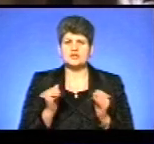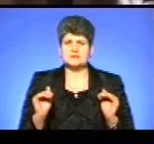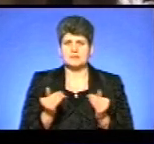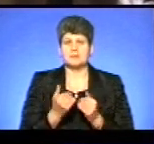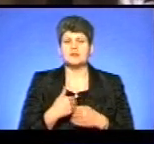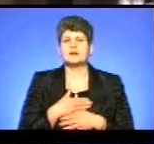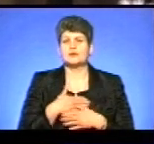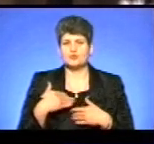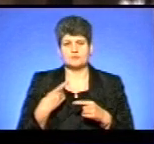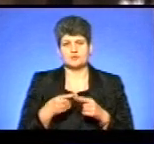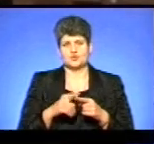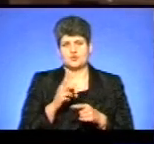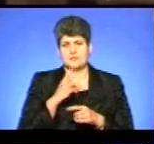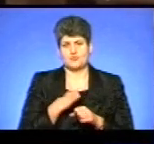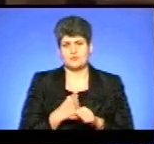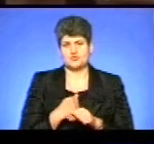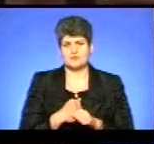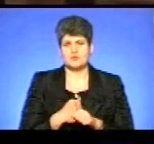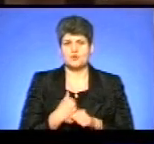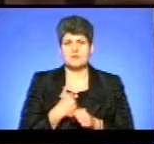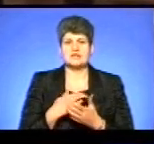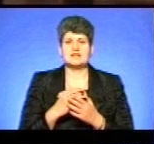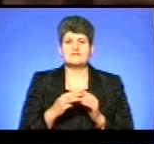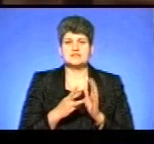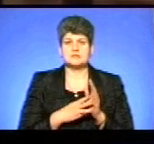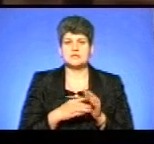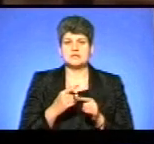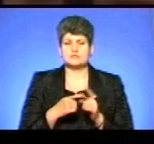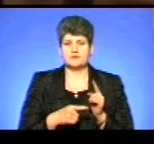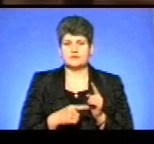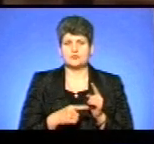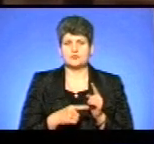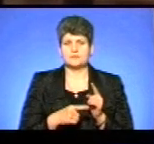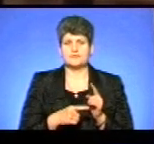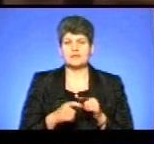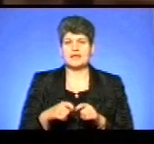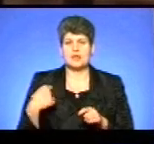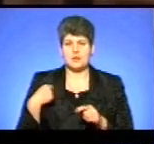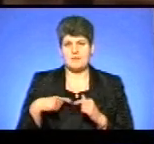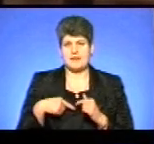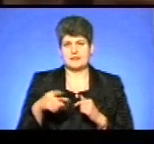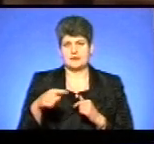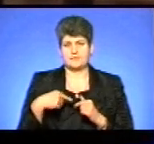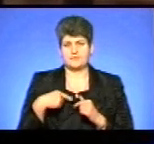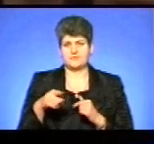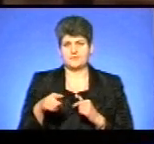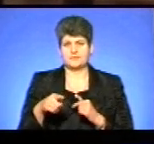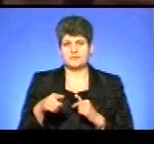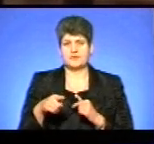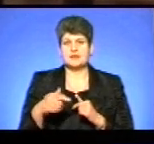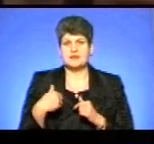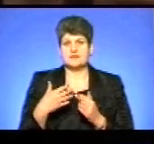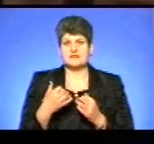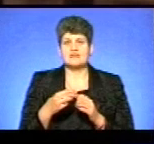просто не хочемо за ту зарплату працювати. У мене є 18,5 кілометрів протяжність дільниці. Ну, я